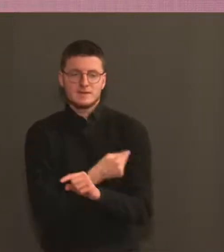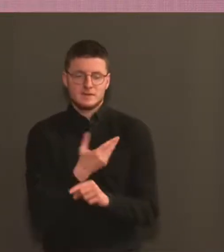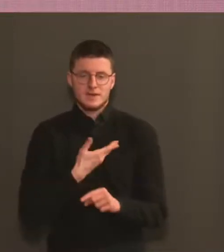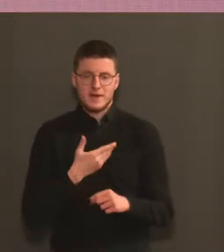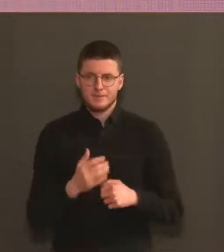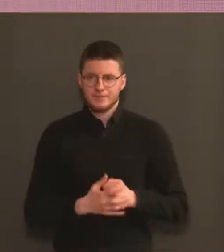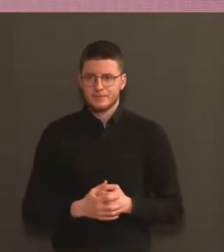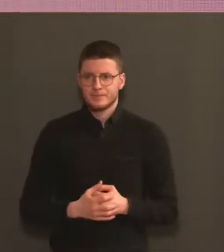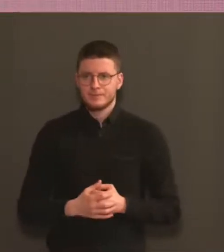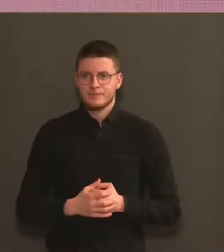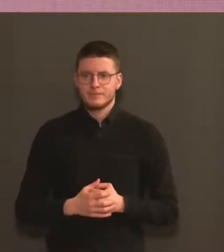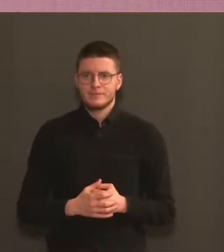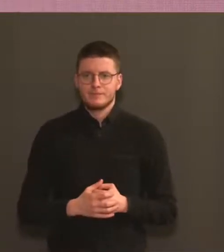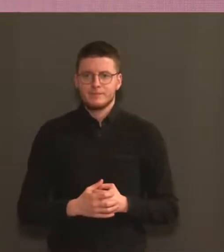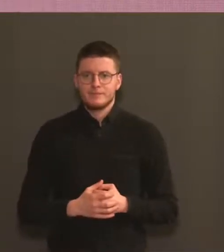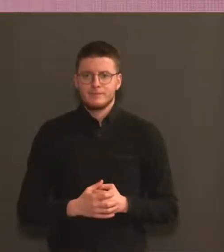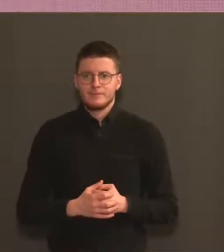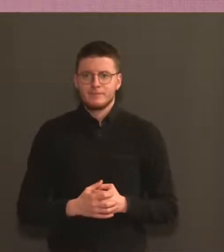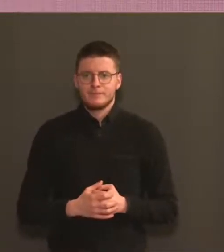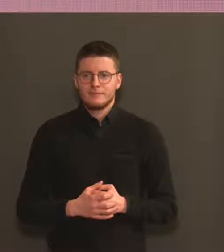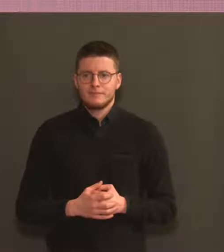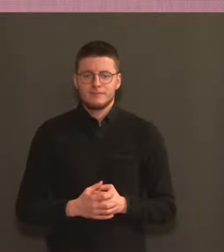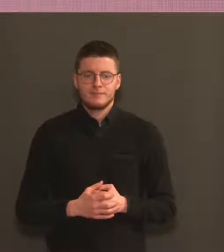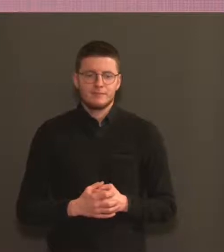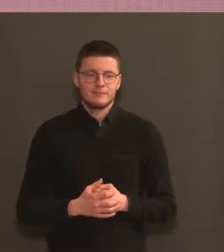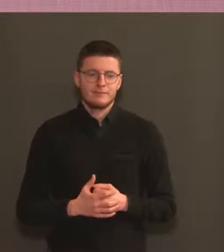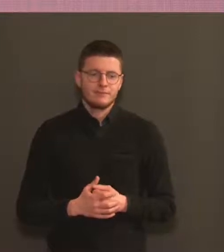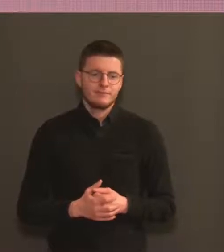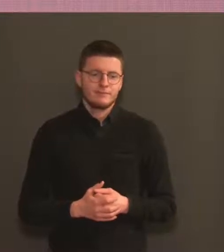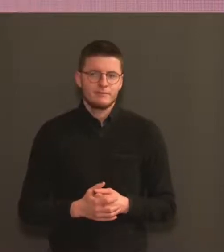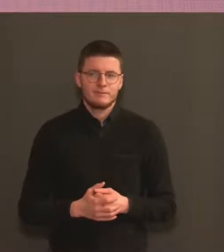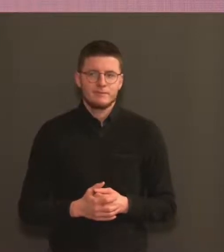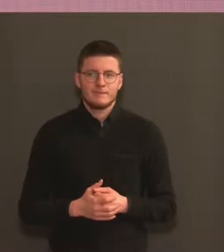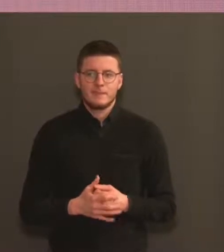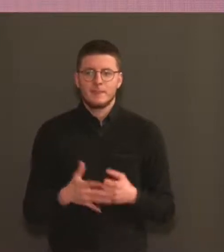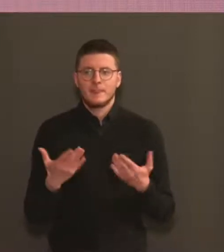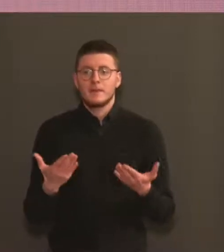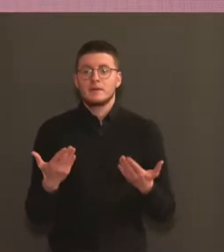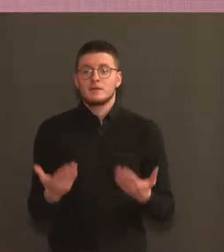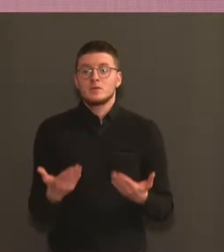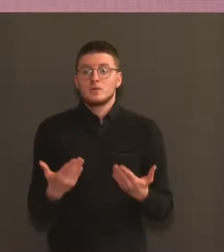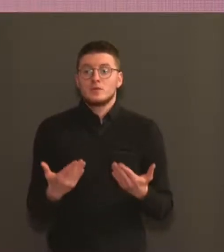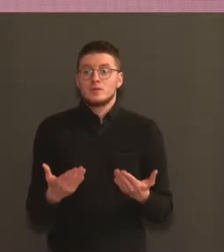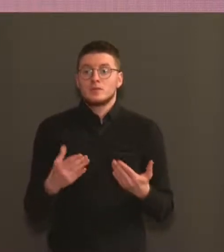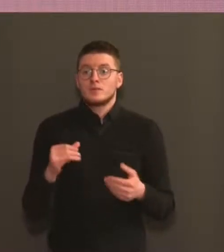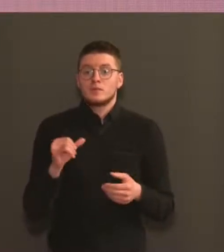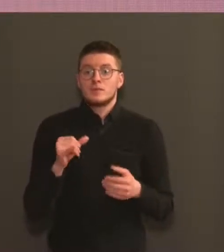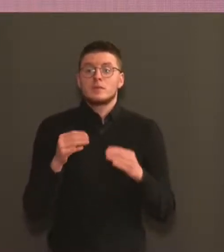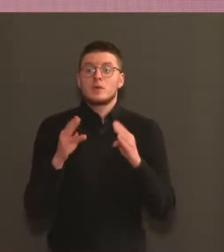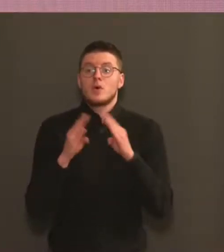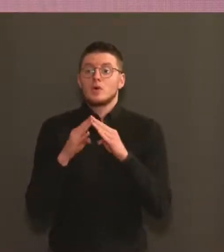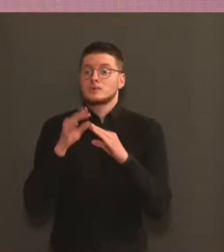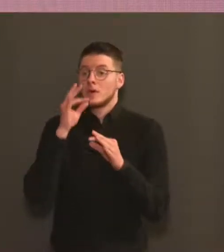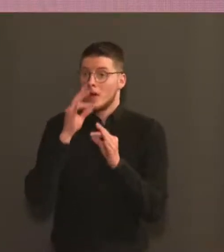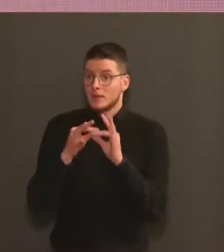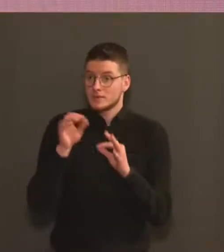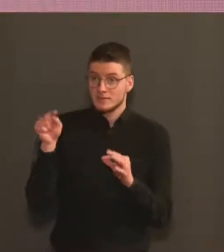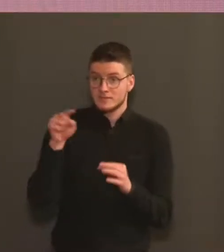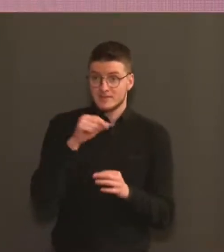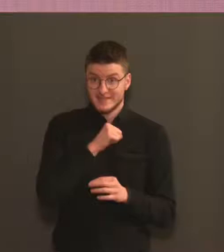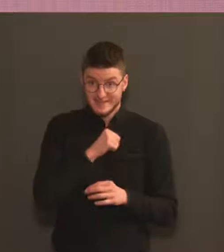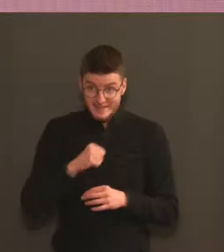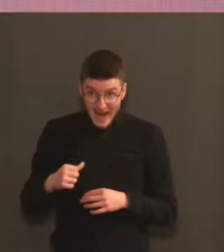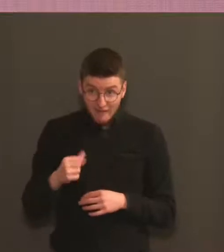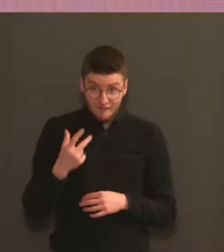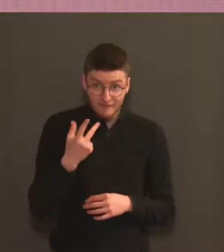Het is in dit stadium helaas niet realistisch om huisartsen zelf hun patiënten tijdens